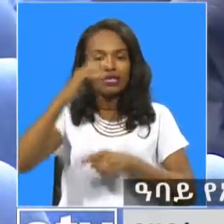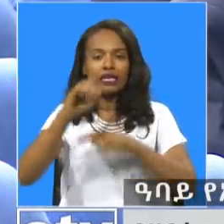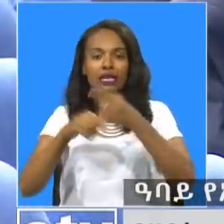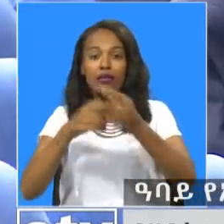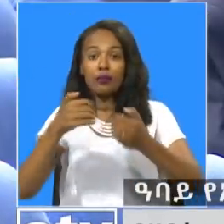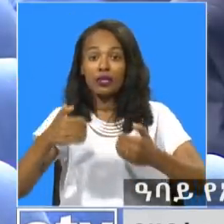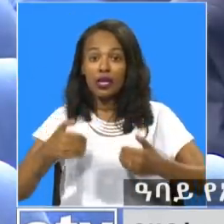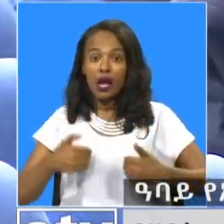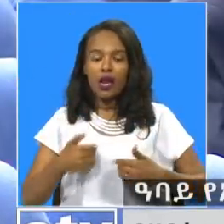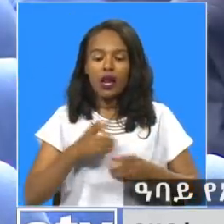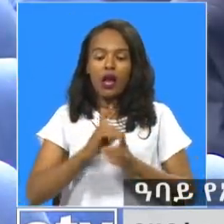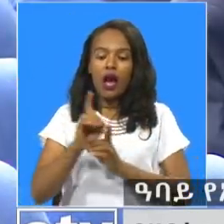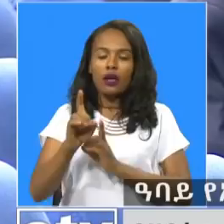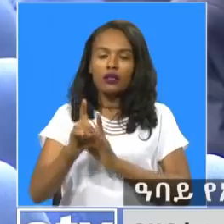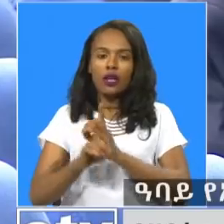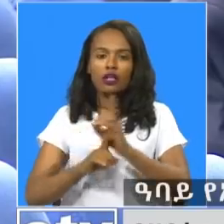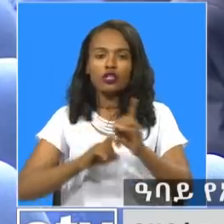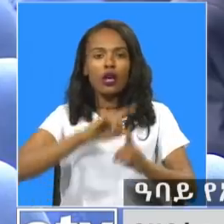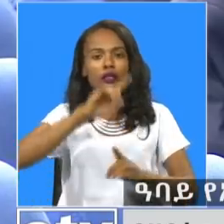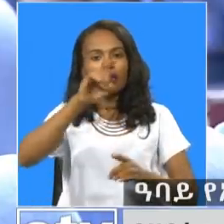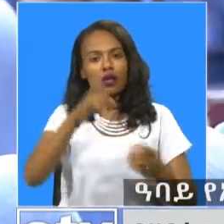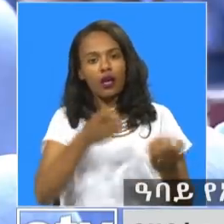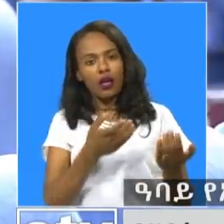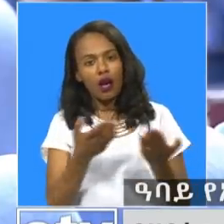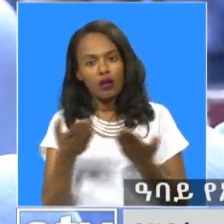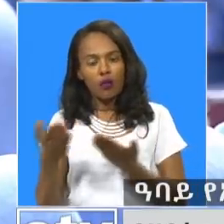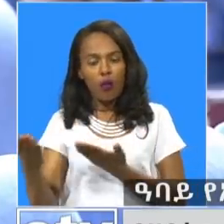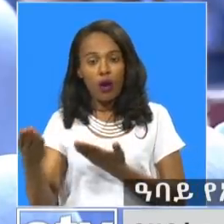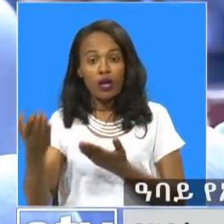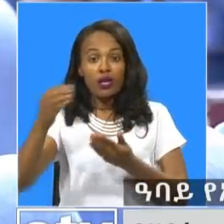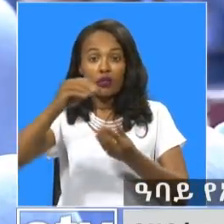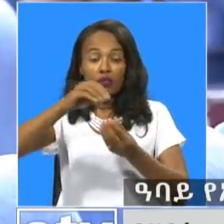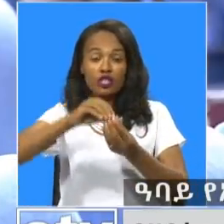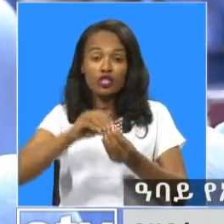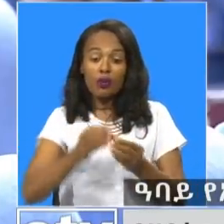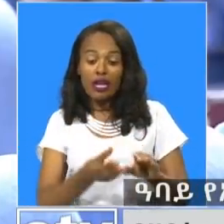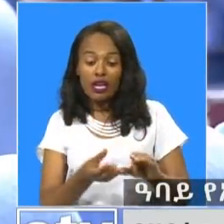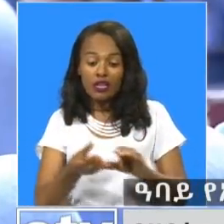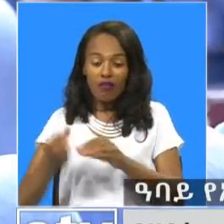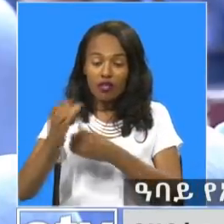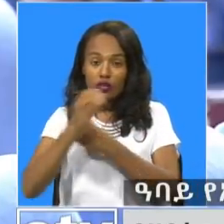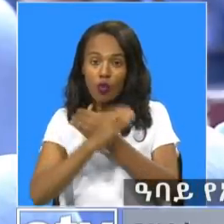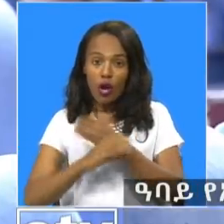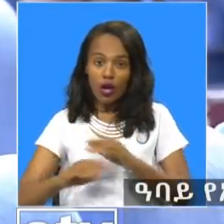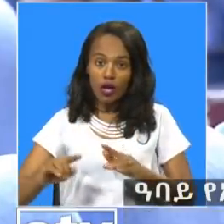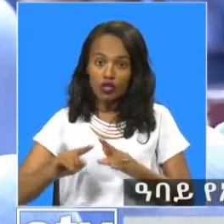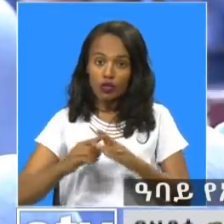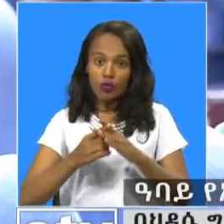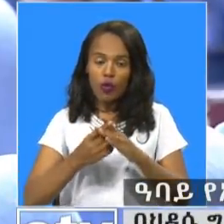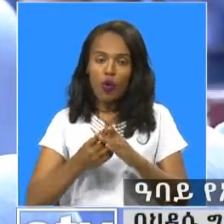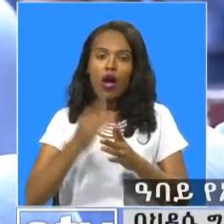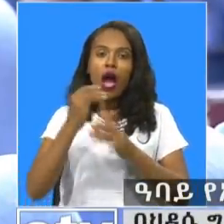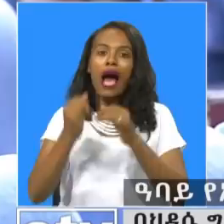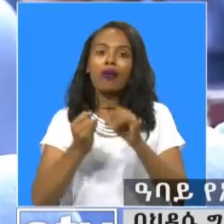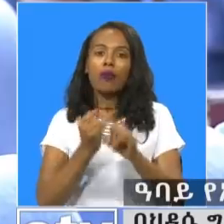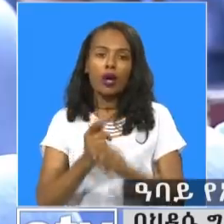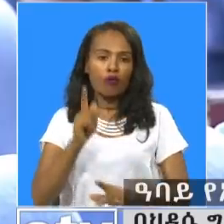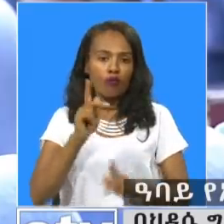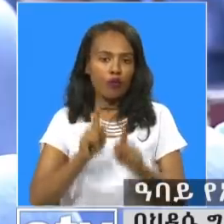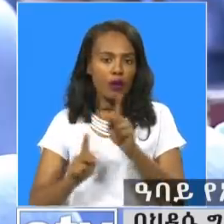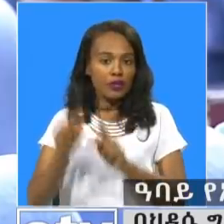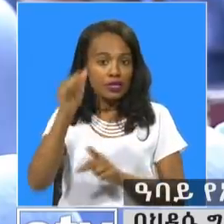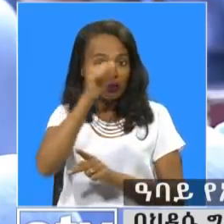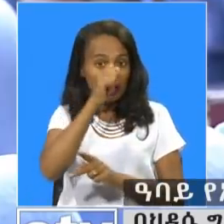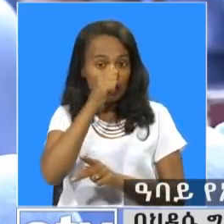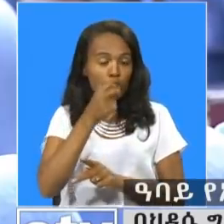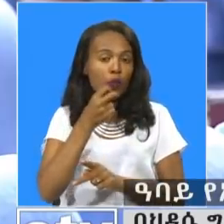እየሄደበት ያለን አቅጣጫም ጥያቄ አቀርበዋል። በተጨማሪም ከተፋሰሱ ሀገራት ጀምሮ የዓለም አቀፉ ማህበረሰብ